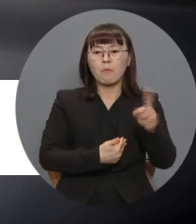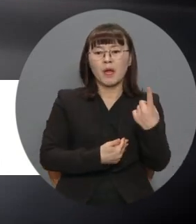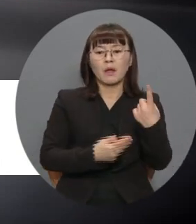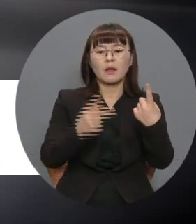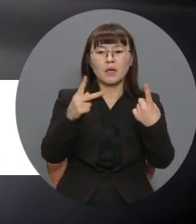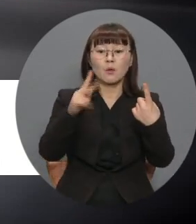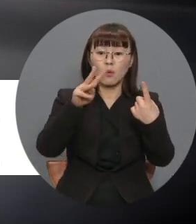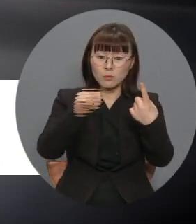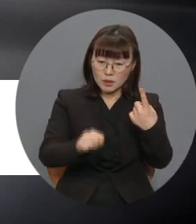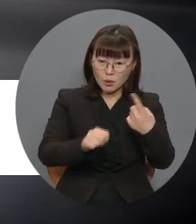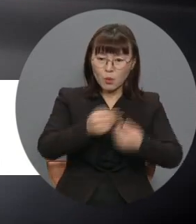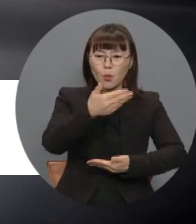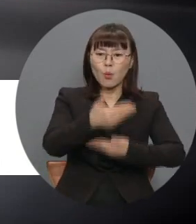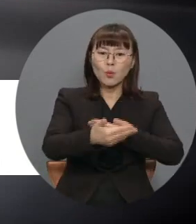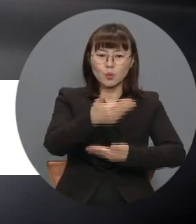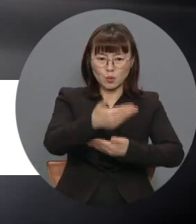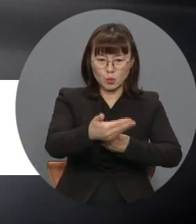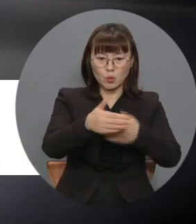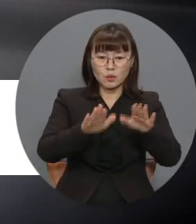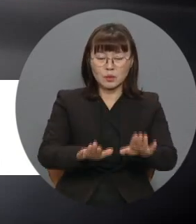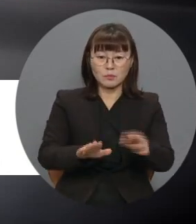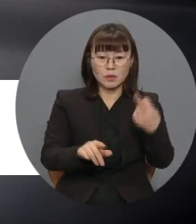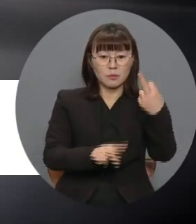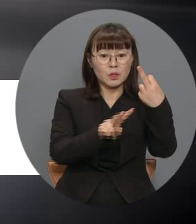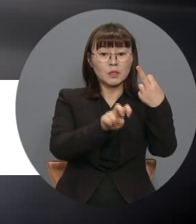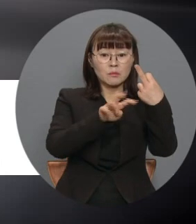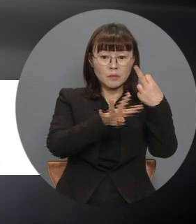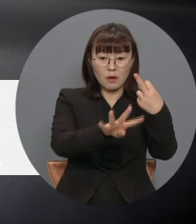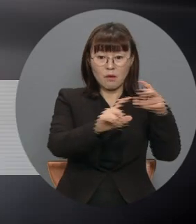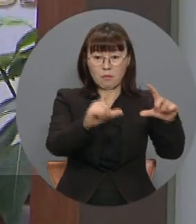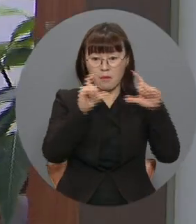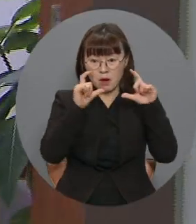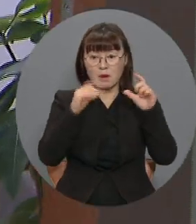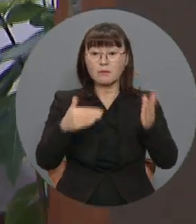크리스마스 전날에 동원이니까 이게 참 악몽의 크리스마스가 됐죠.